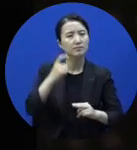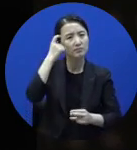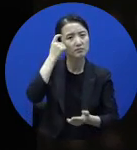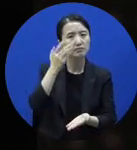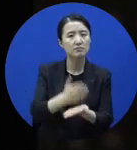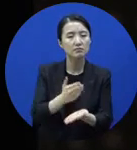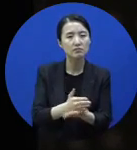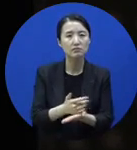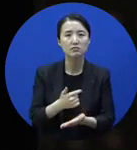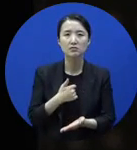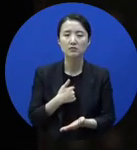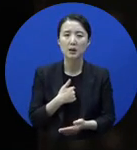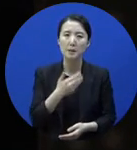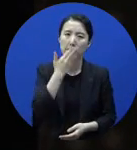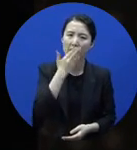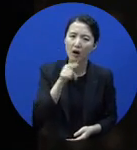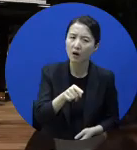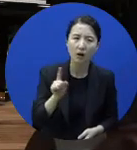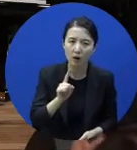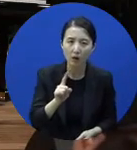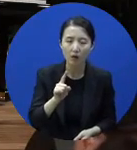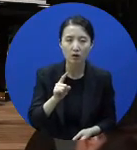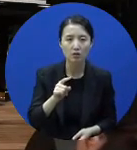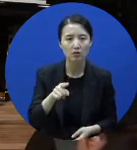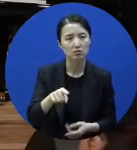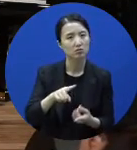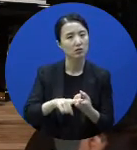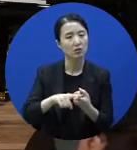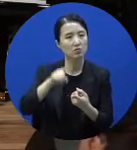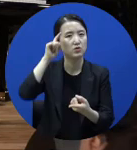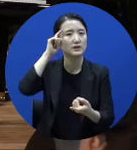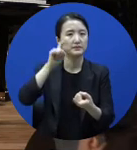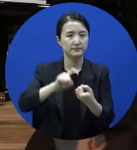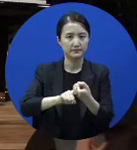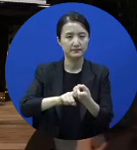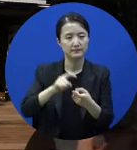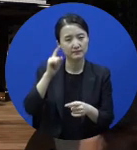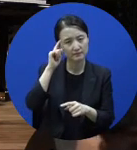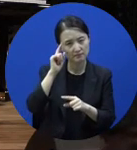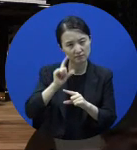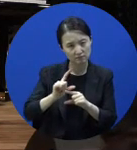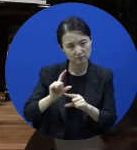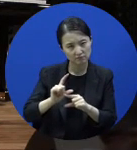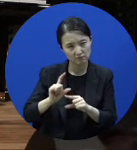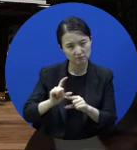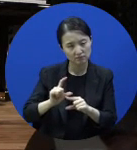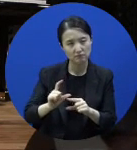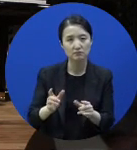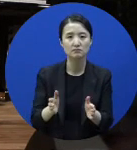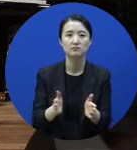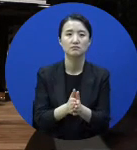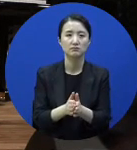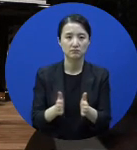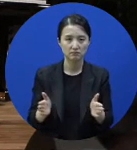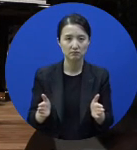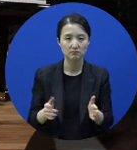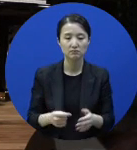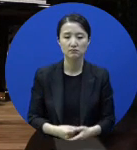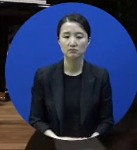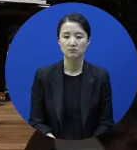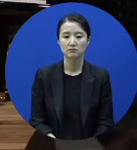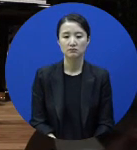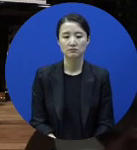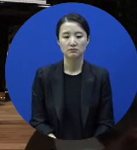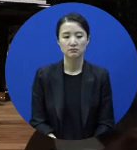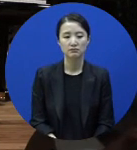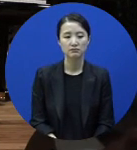대한 어떤 생각들을 좀 고민을 좀 해봤고, 그렇게 되다 보니까 이제 꼭 내가 곧 직장인으로 생활할 수 있는 기간이라는 부분은 무제한으로 할 수